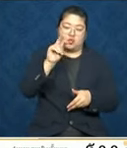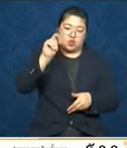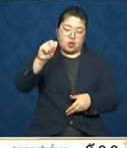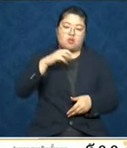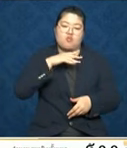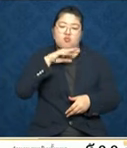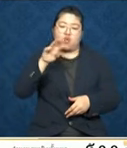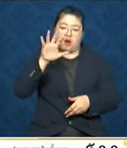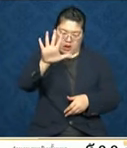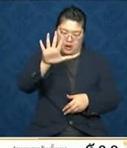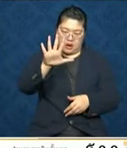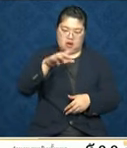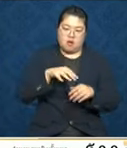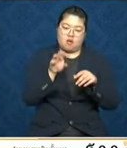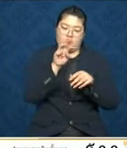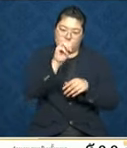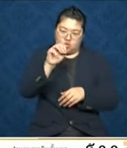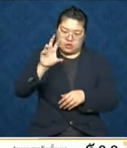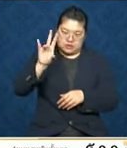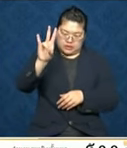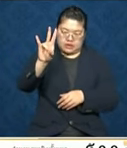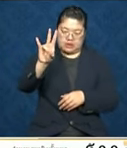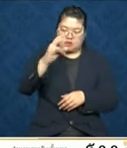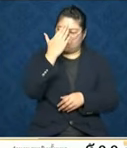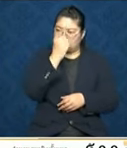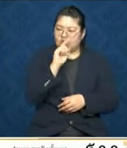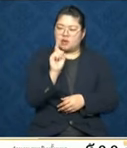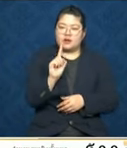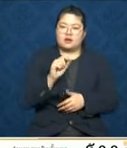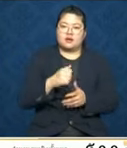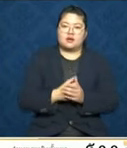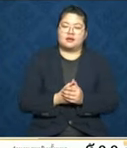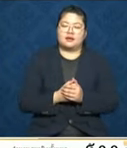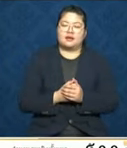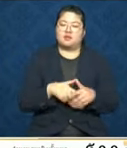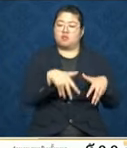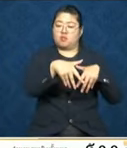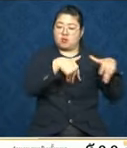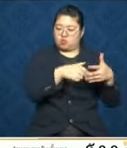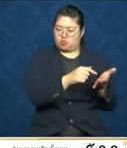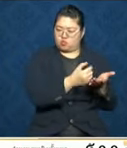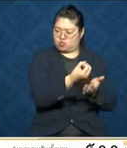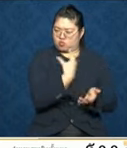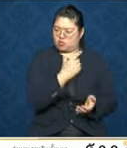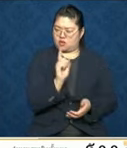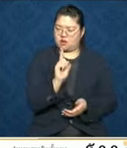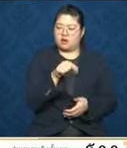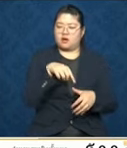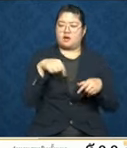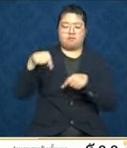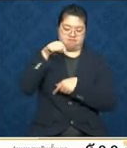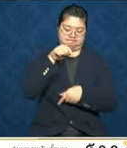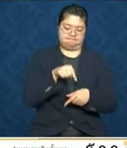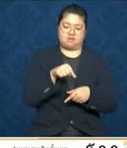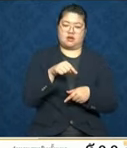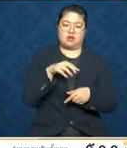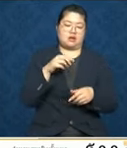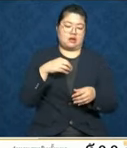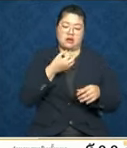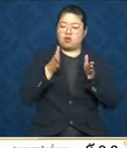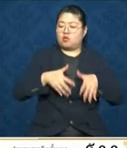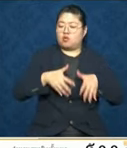5และบ้านงิ้วหมู่ที่7เนื่องจากได้รับการแจ้งจากประชาชนว่าพื้นที่ดังกล่าวประกอบอาชีพเกษตรก